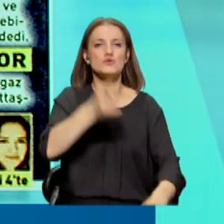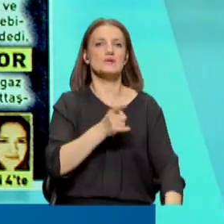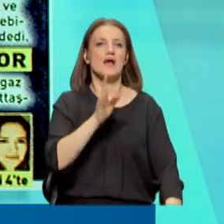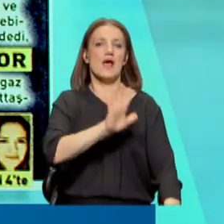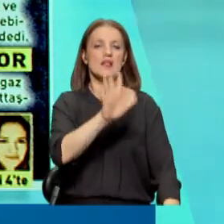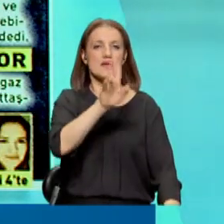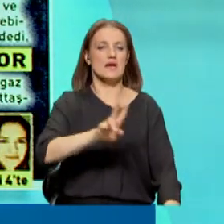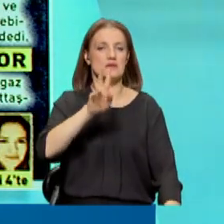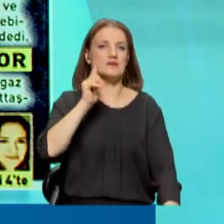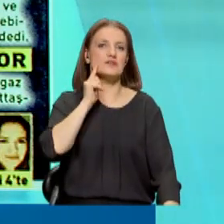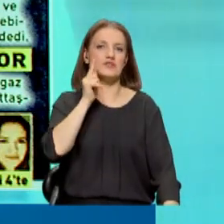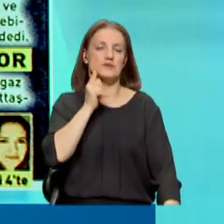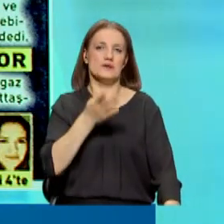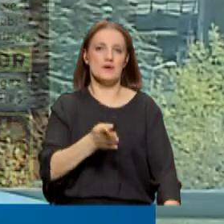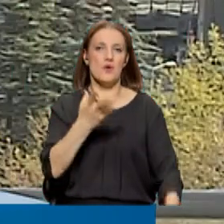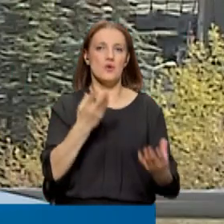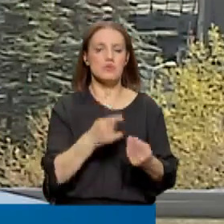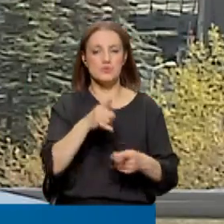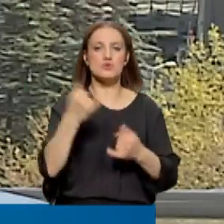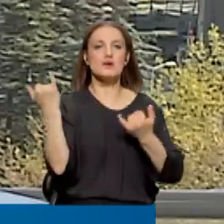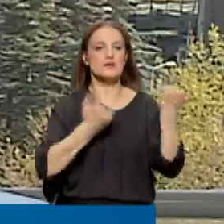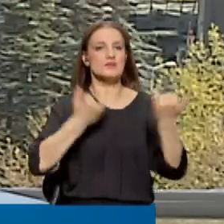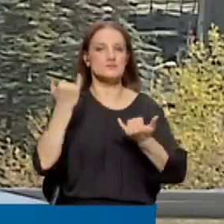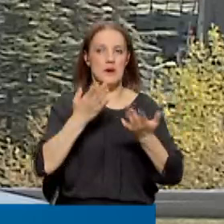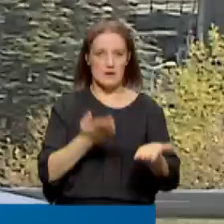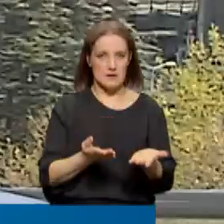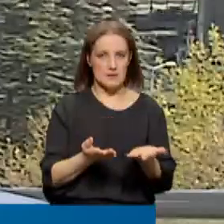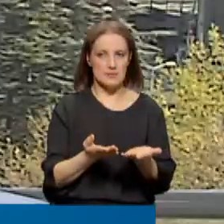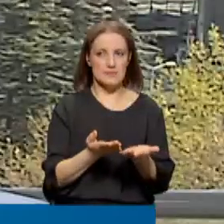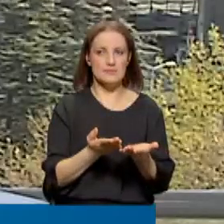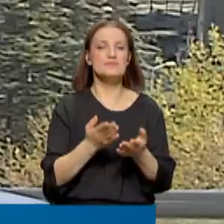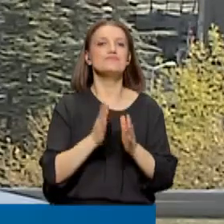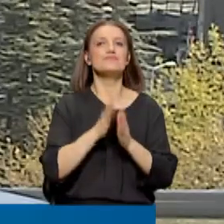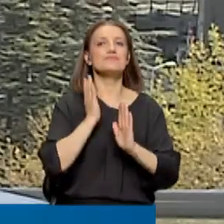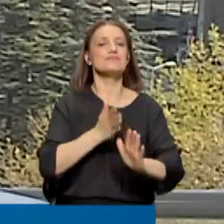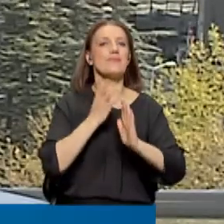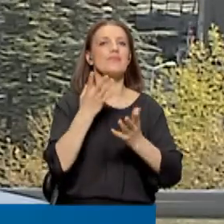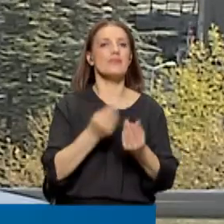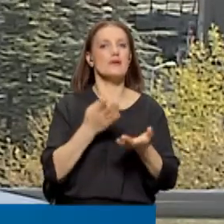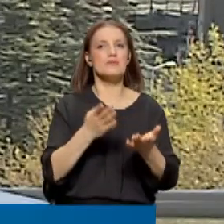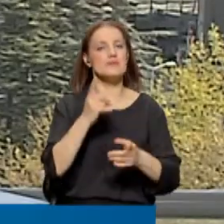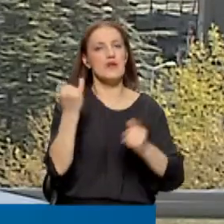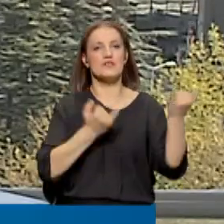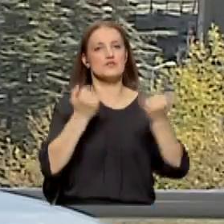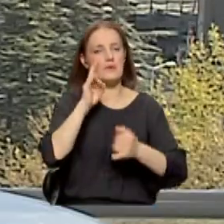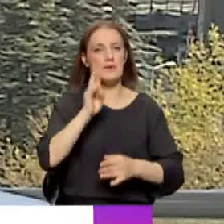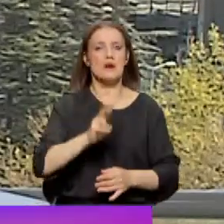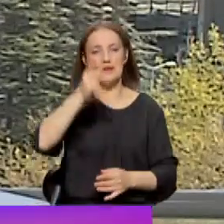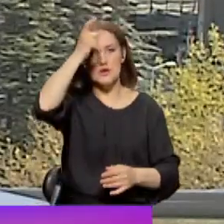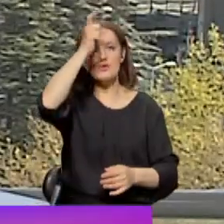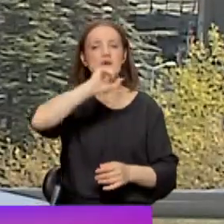%57 oldu. Şimdi buradaki bir tartışmaya, daha çok rakamlar üzerinden devam eden tartışmaya bakalım. Ve